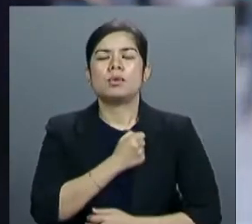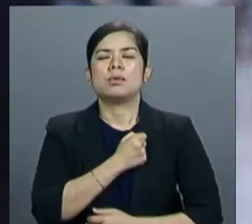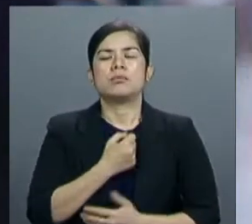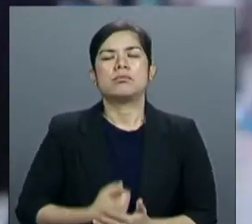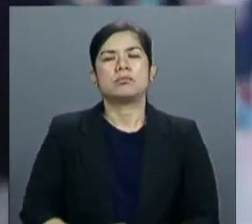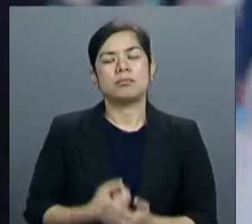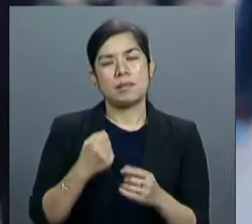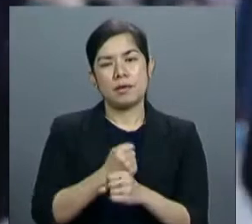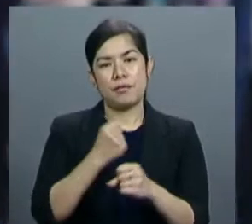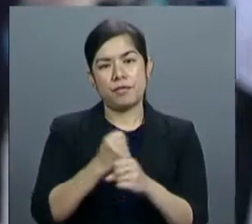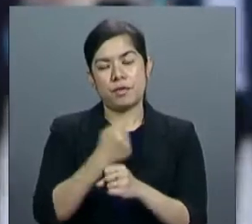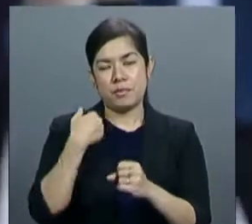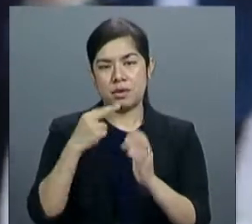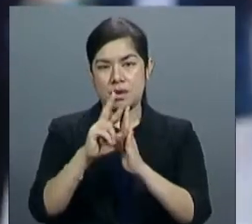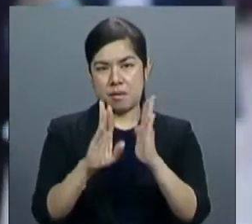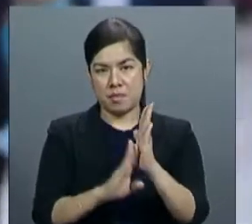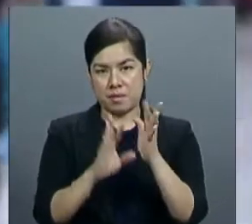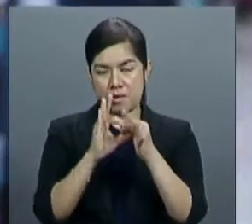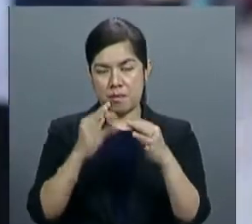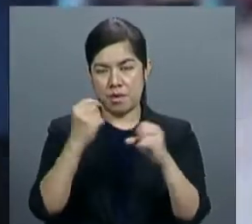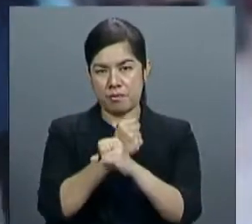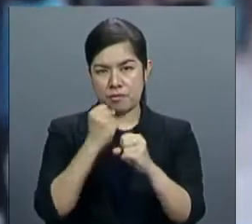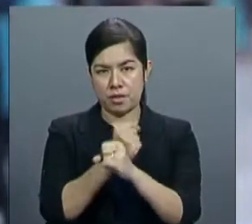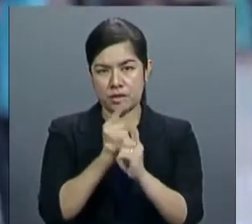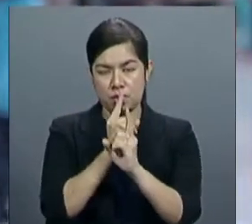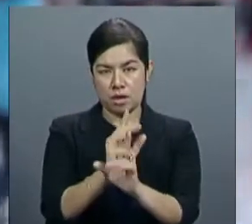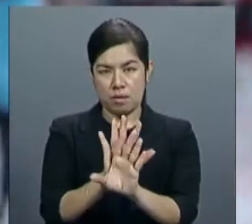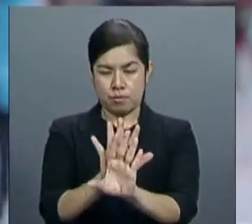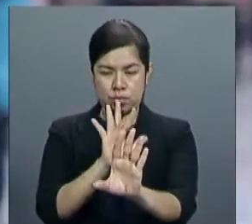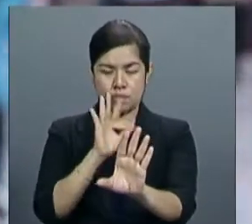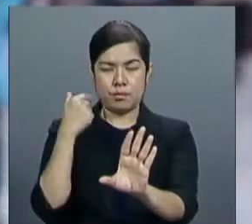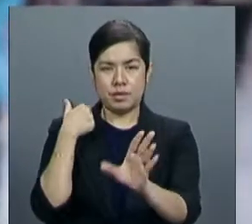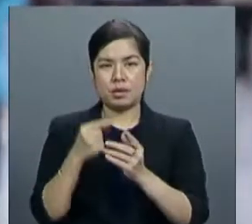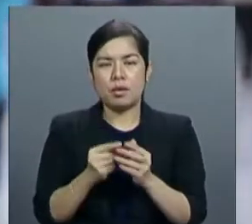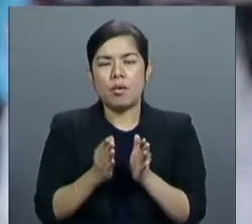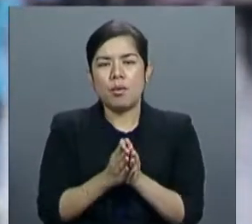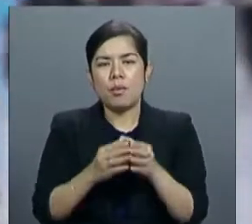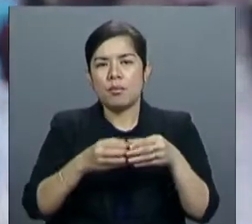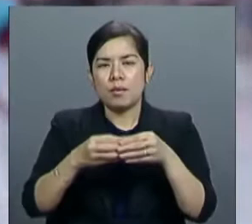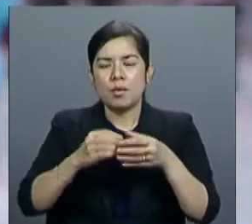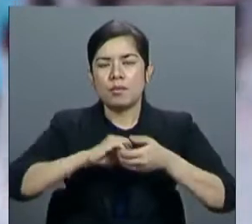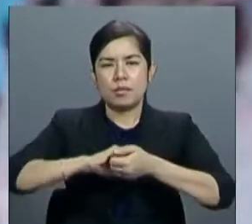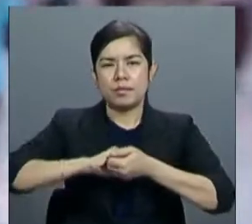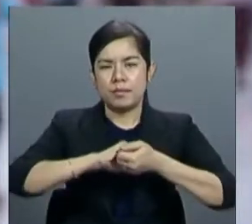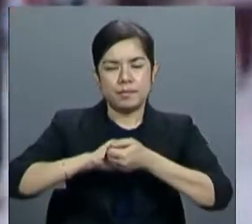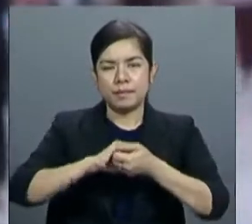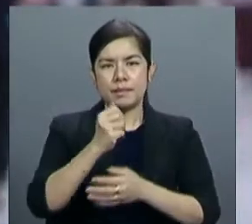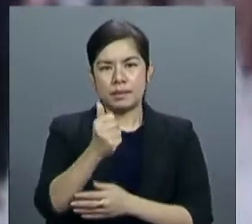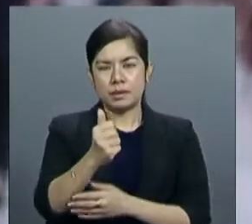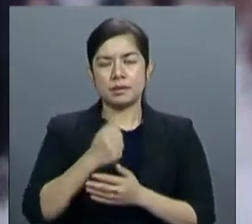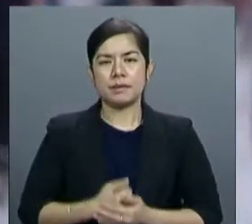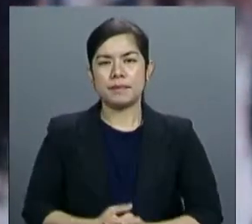ความมีระเบียบวินัยในการฝึกซ้อมค่ะแล้วก็ได้ความสามัคคีในหมู่คณะและที่สำคัญนะคะ